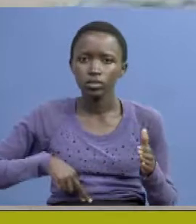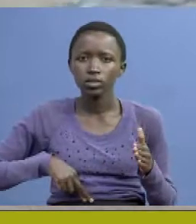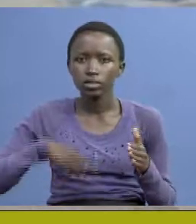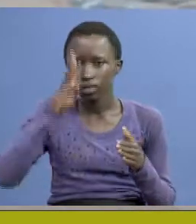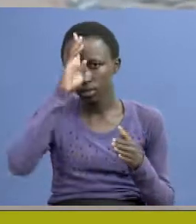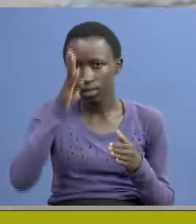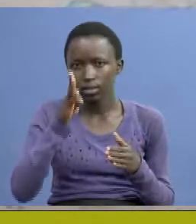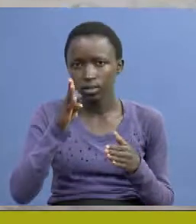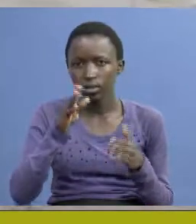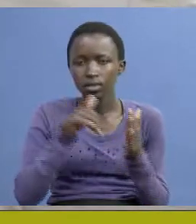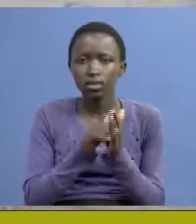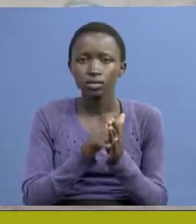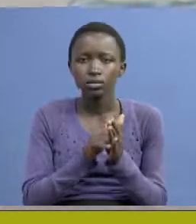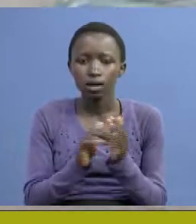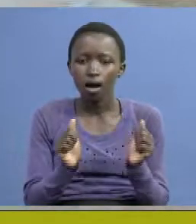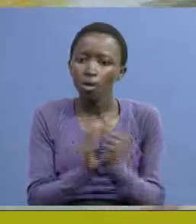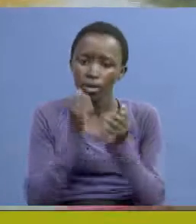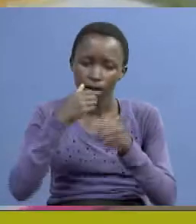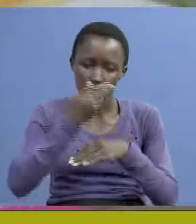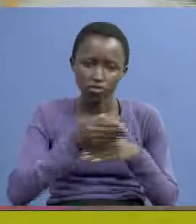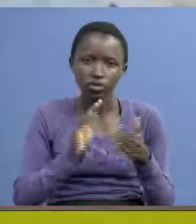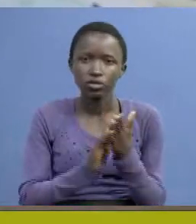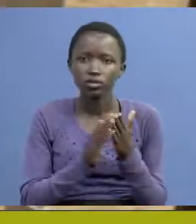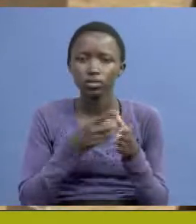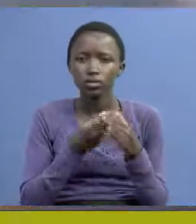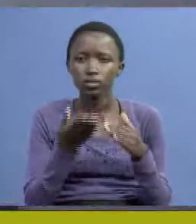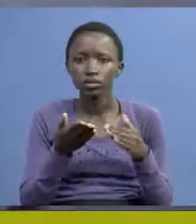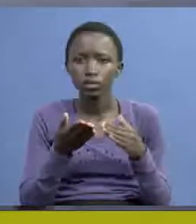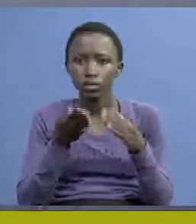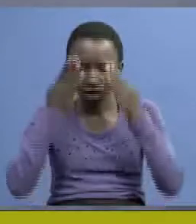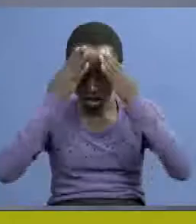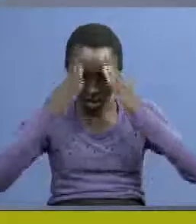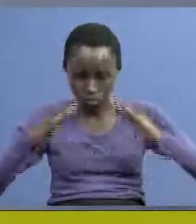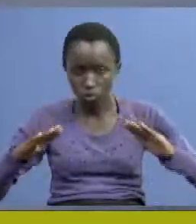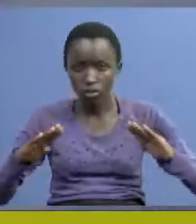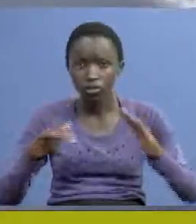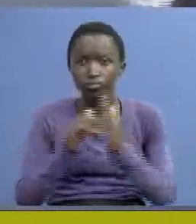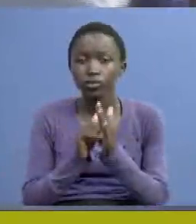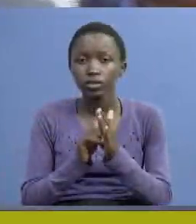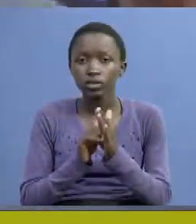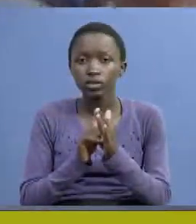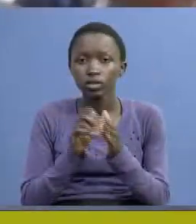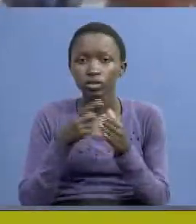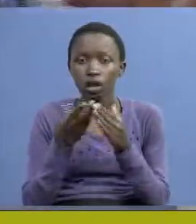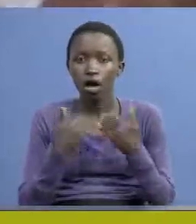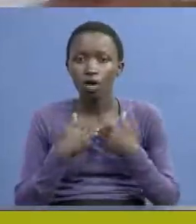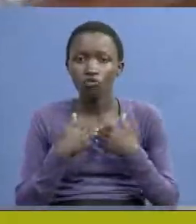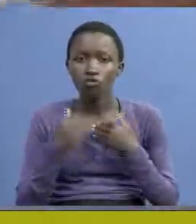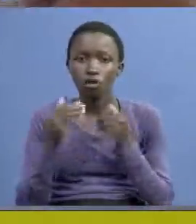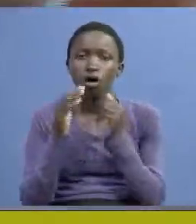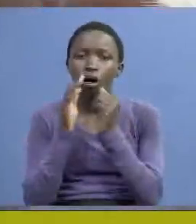alfajiri. Mzozo huo uliibuka wakati ambapo wanafunzi waumini wa dini ya Kiislamu waliraukia dua ya